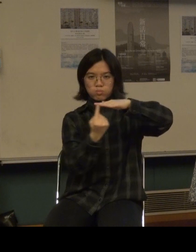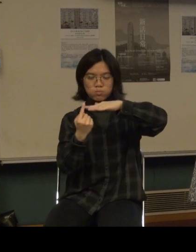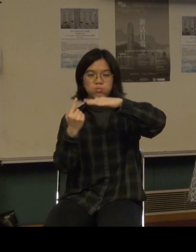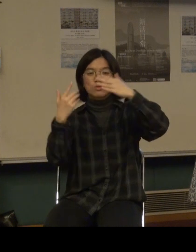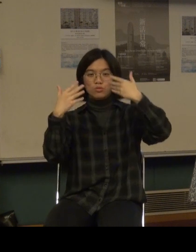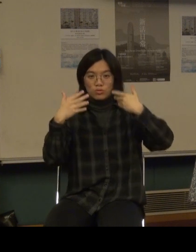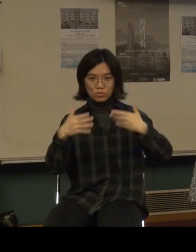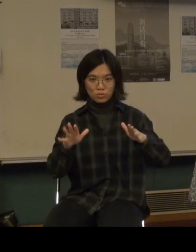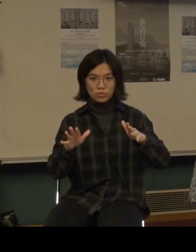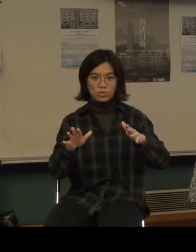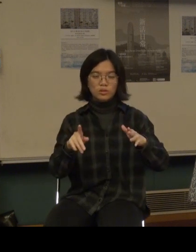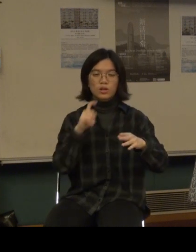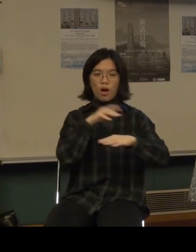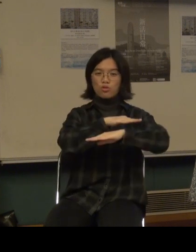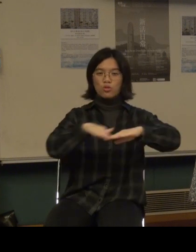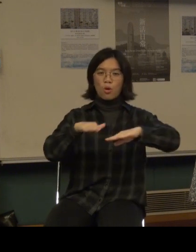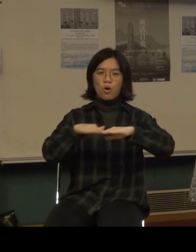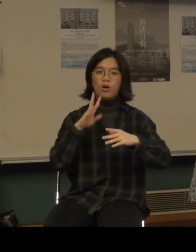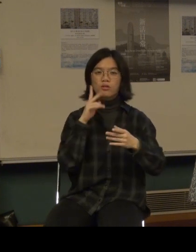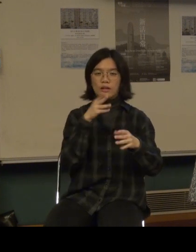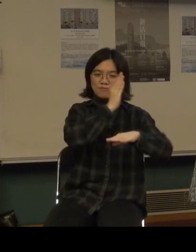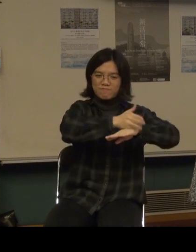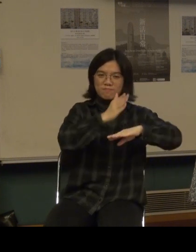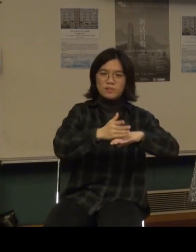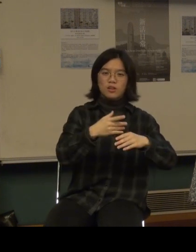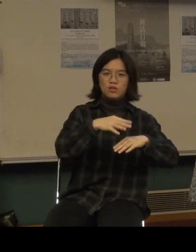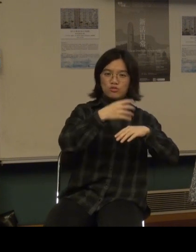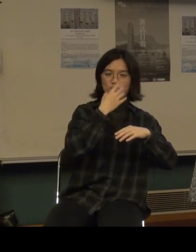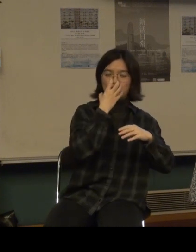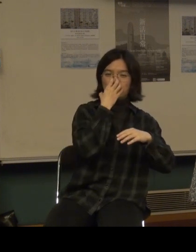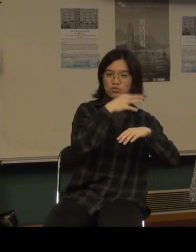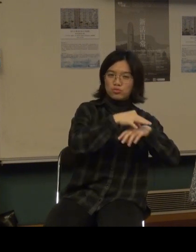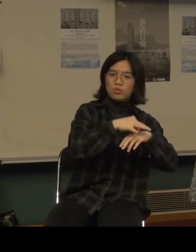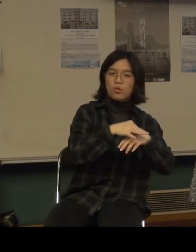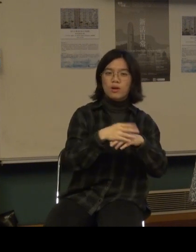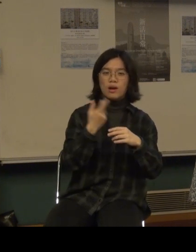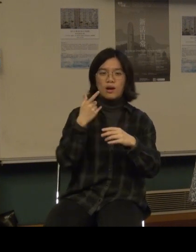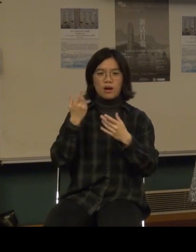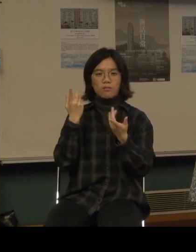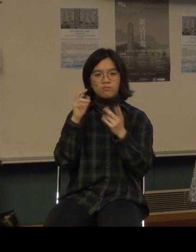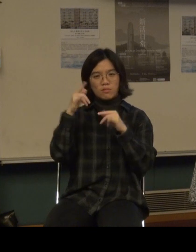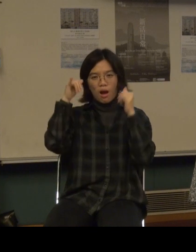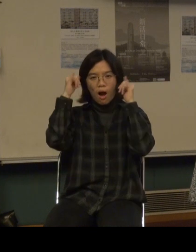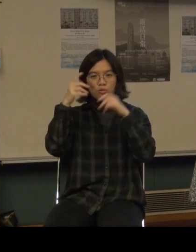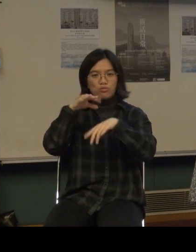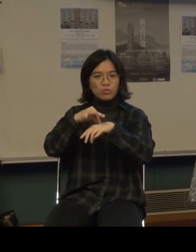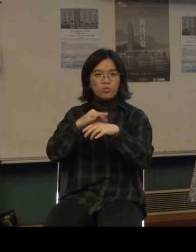喺豬肉台啊、牛肉台啊咁樣拍埋一齊嚇，就係一個街市啦。